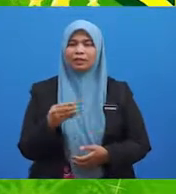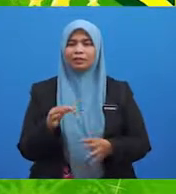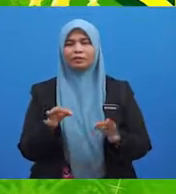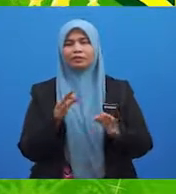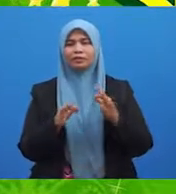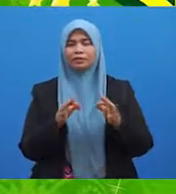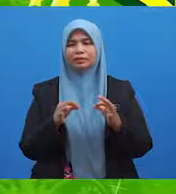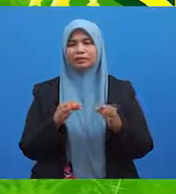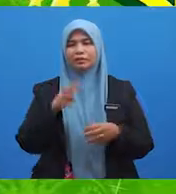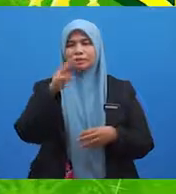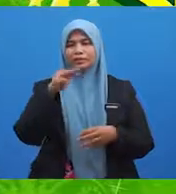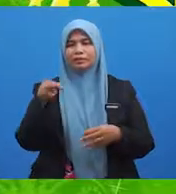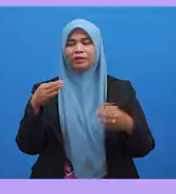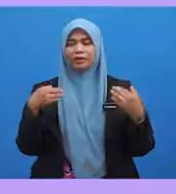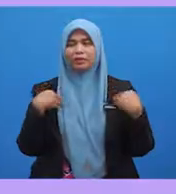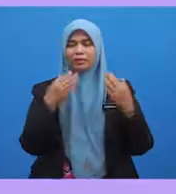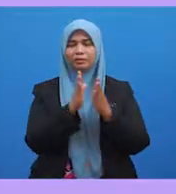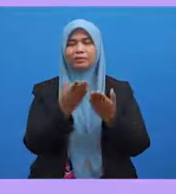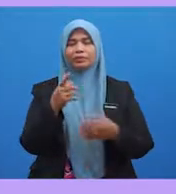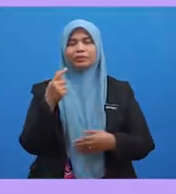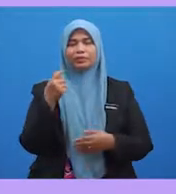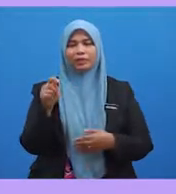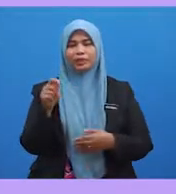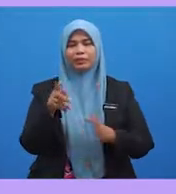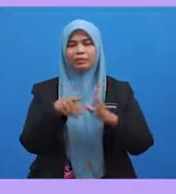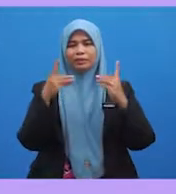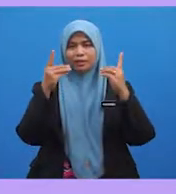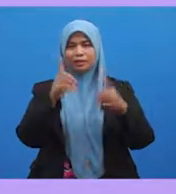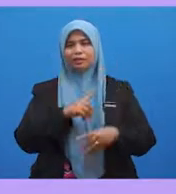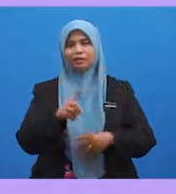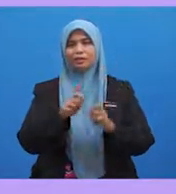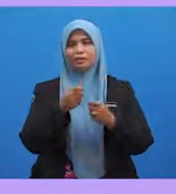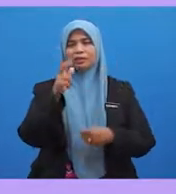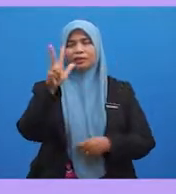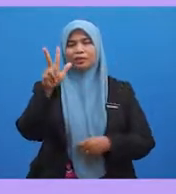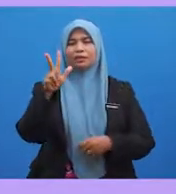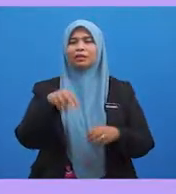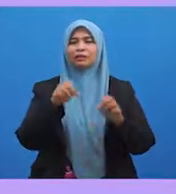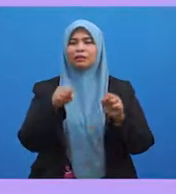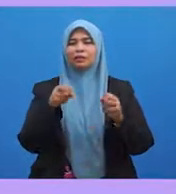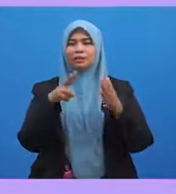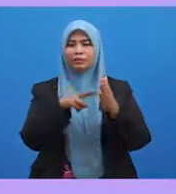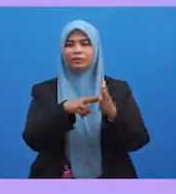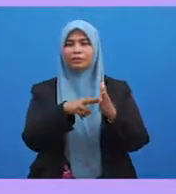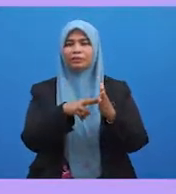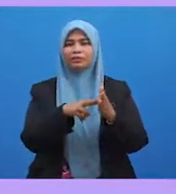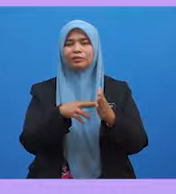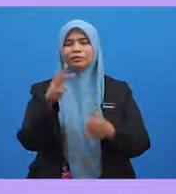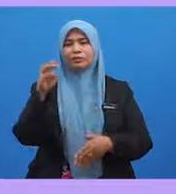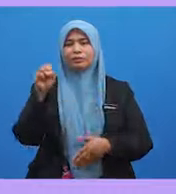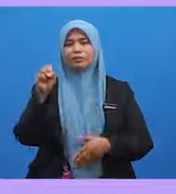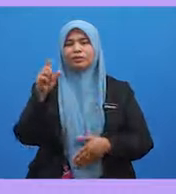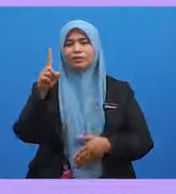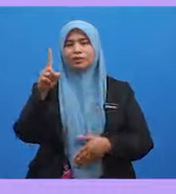sekiranya murid-murid mempunyai buku teks Pendidikan Islam Tingkatan 3, bolehlah merujuk pada muka surat